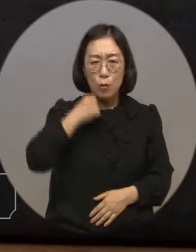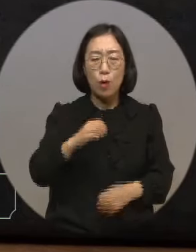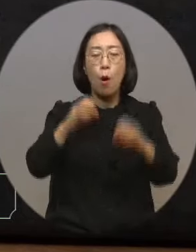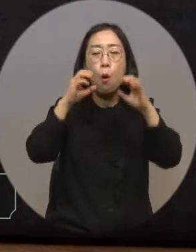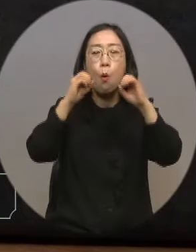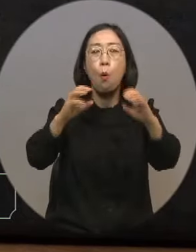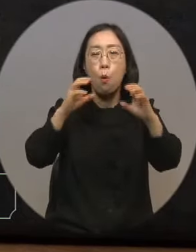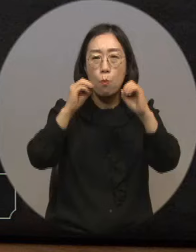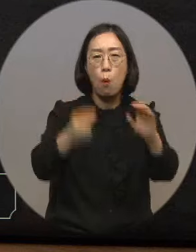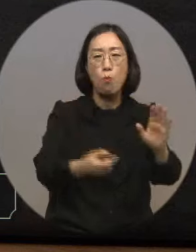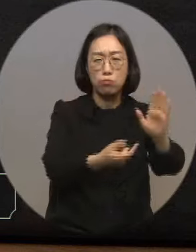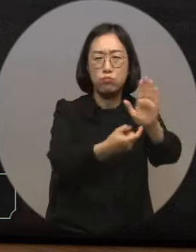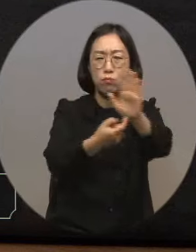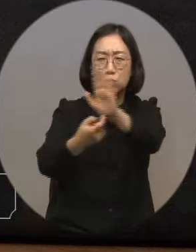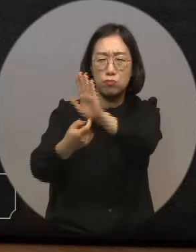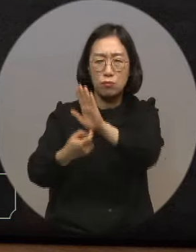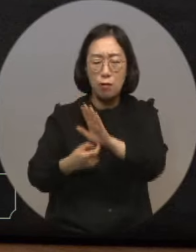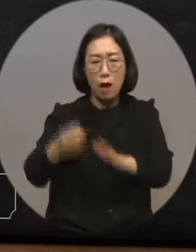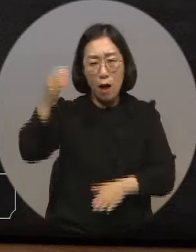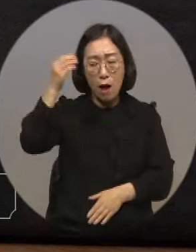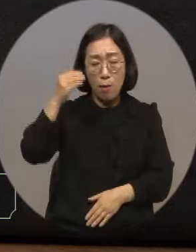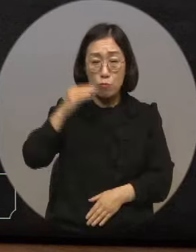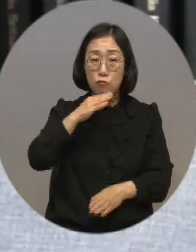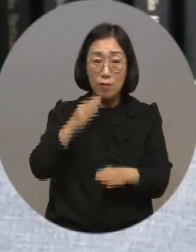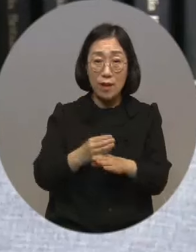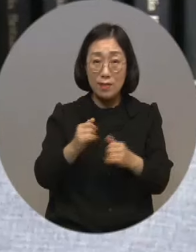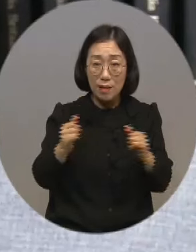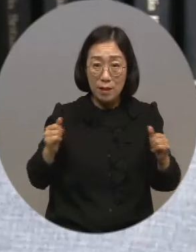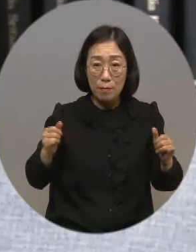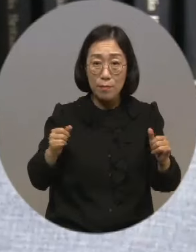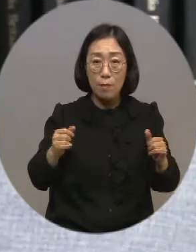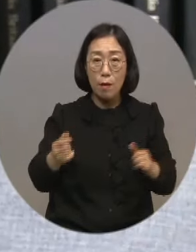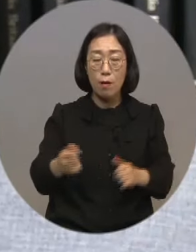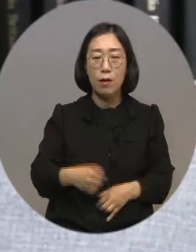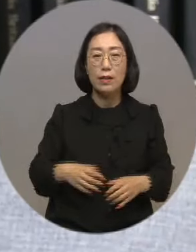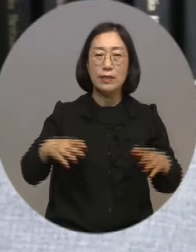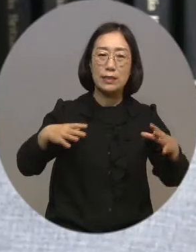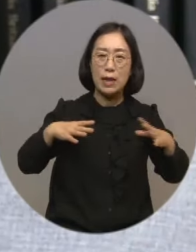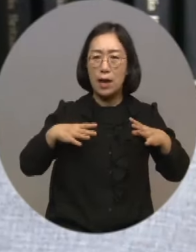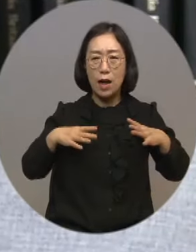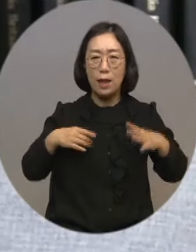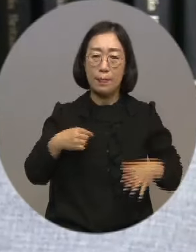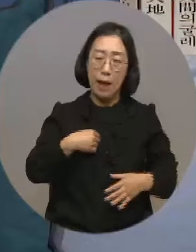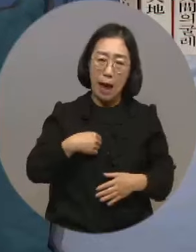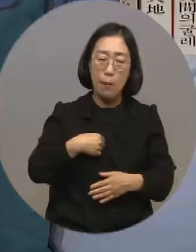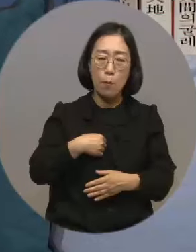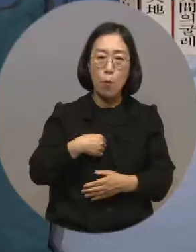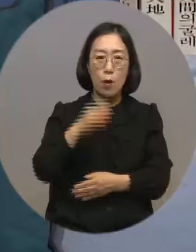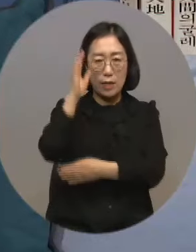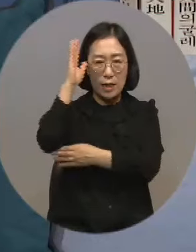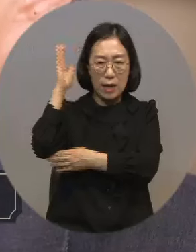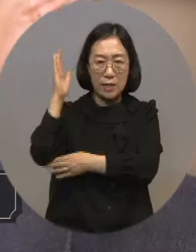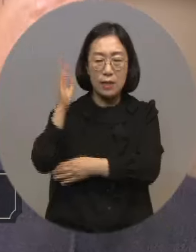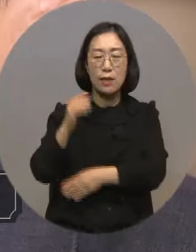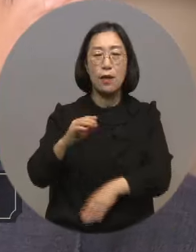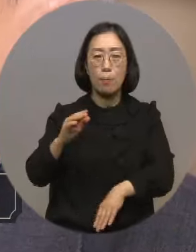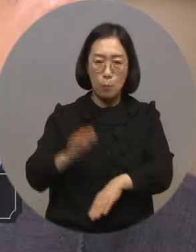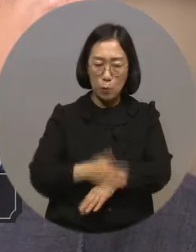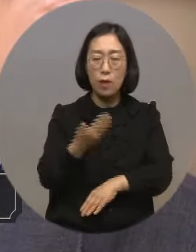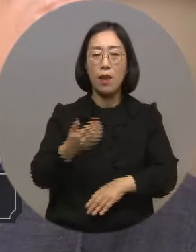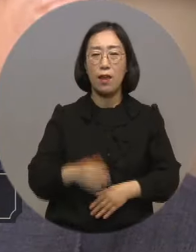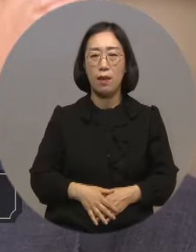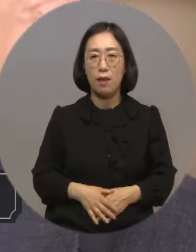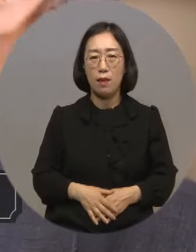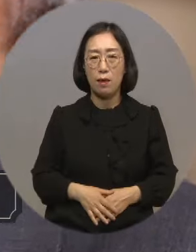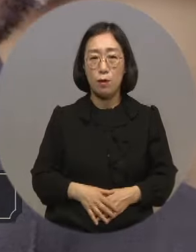거요. 탈북민들이 제일 잘 못하는 게 자랑이거든요. 그래요? 자기 PR을 잘 못해요, 사실은. 술을 만들어